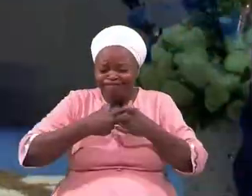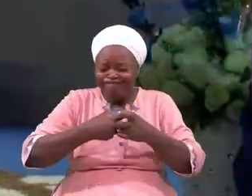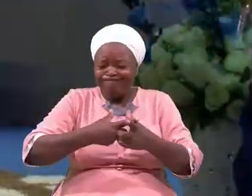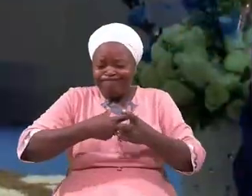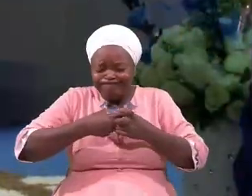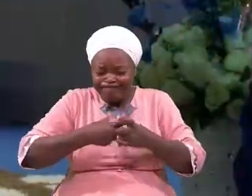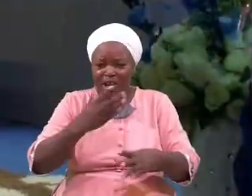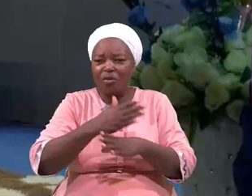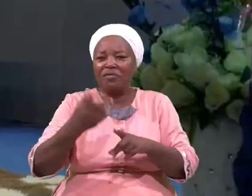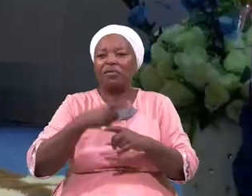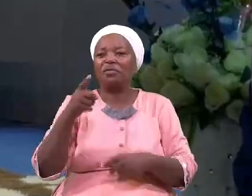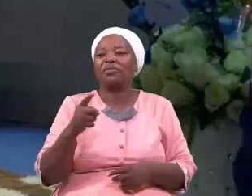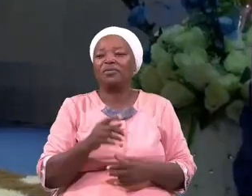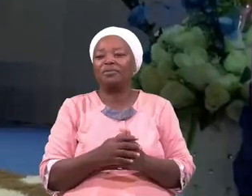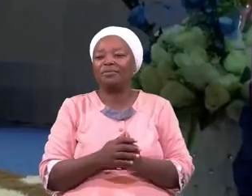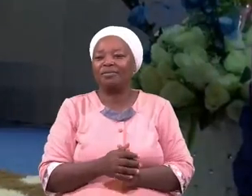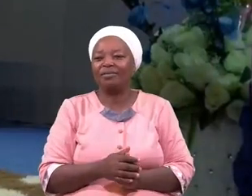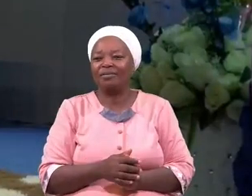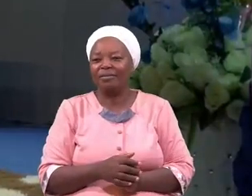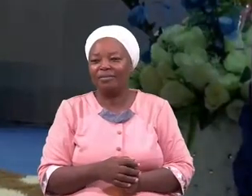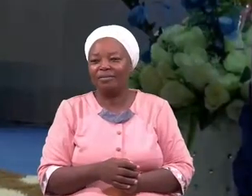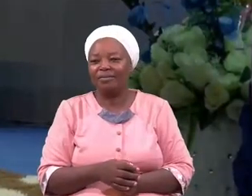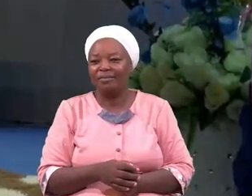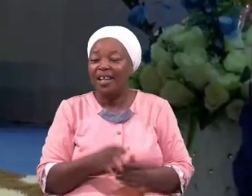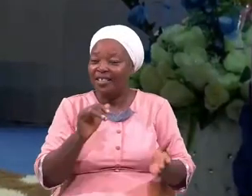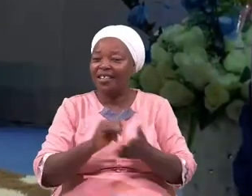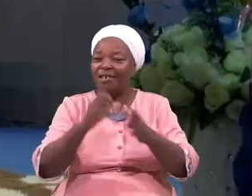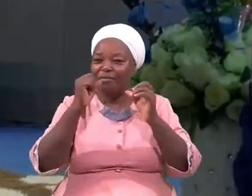Que le diable va se lever et fuir.